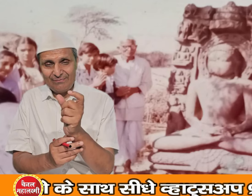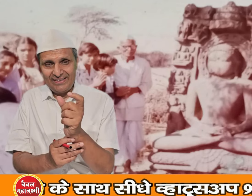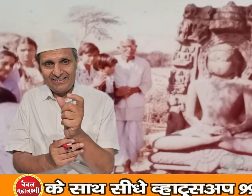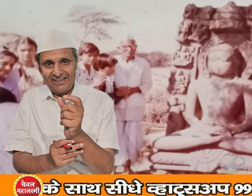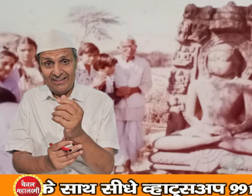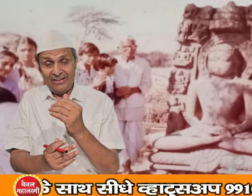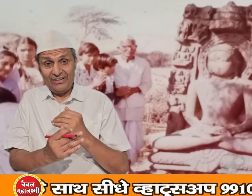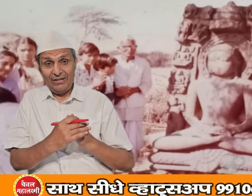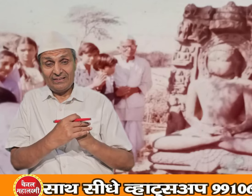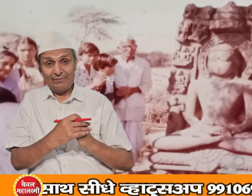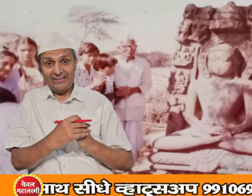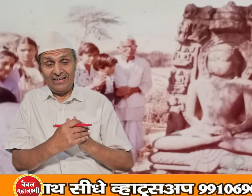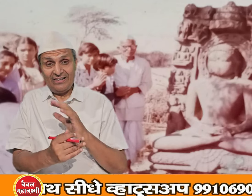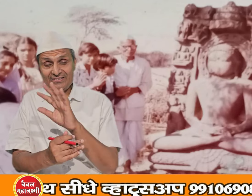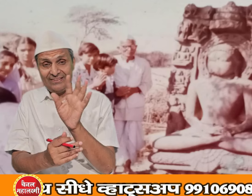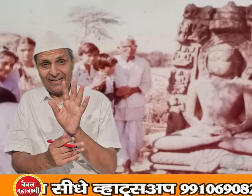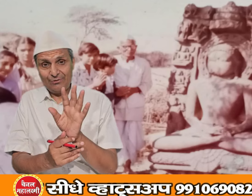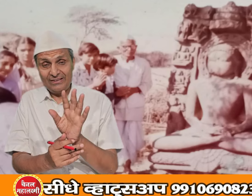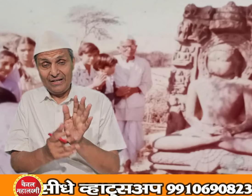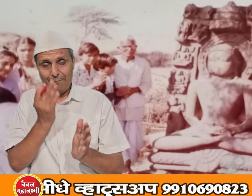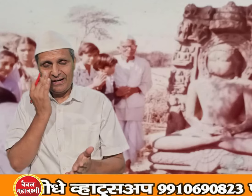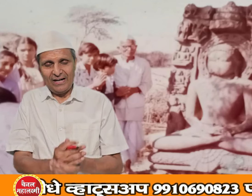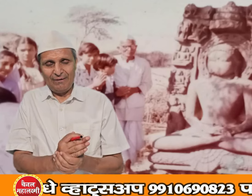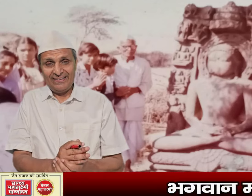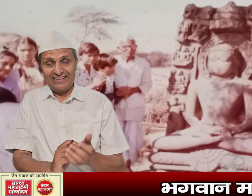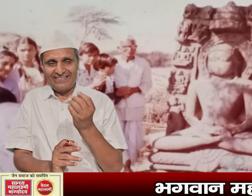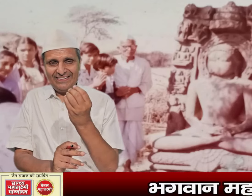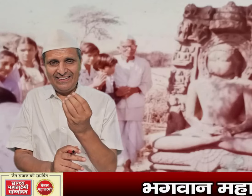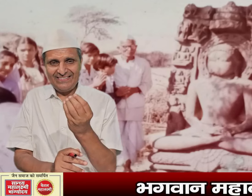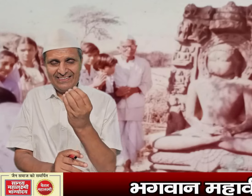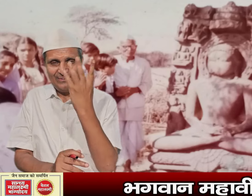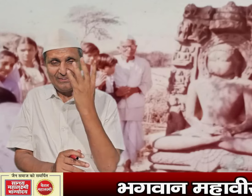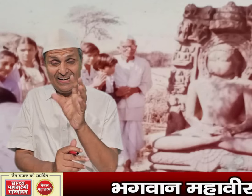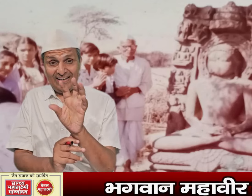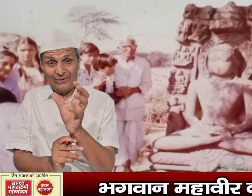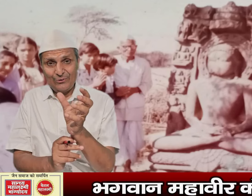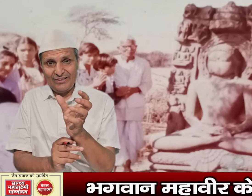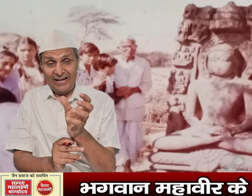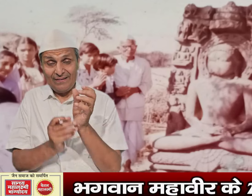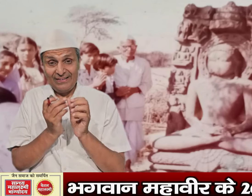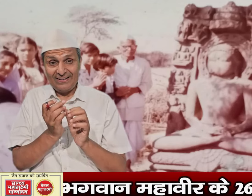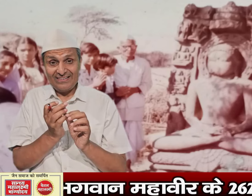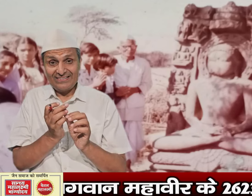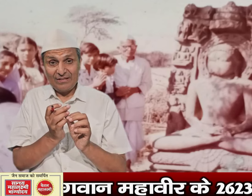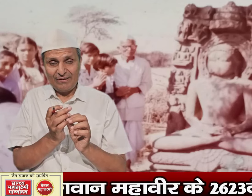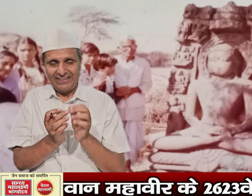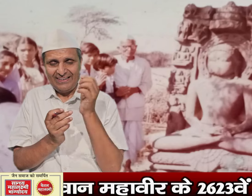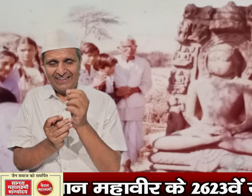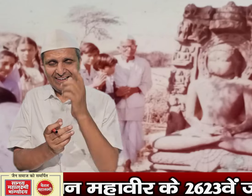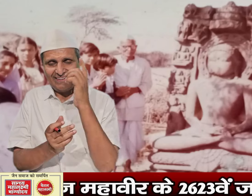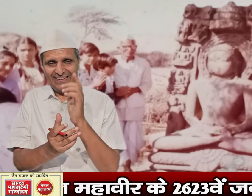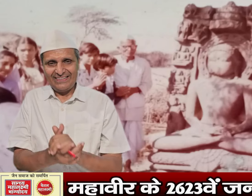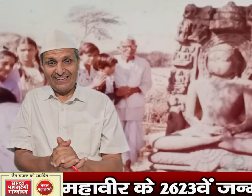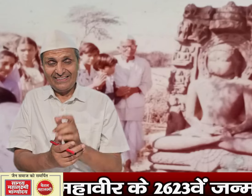थोड़ी सी जमीन के अंदर है टेढ़ी प्रतिमा रहती है सीधी नहीं होती थी पर अब सीधी की सीधी होती है क्यों होती है ये गजब की बात